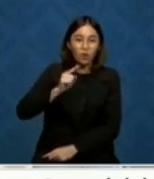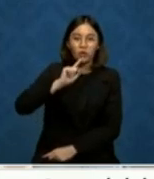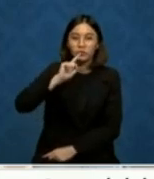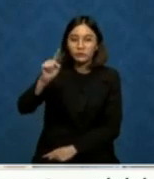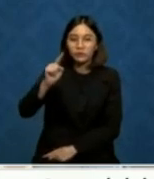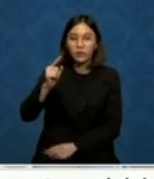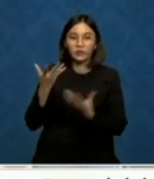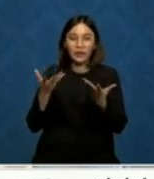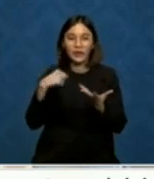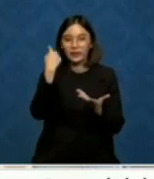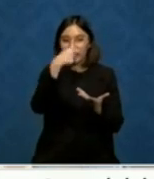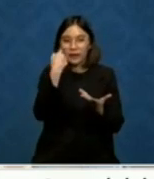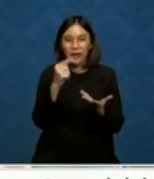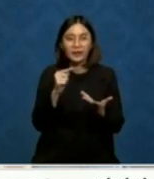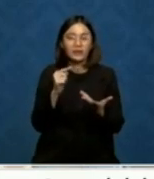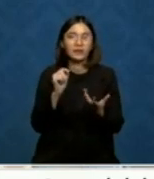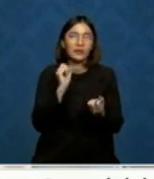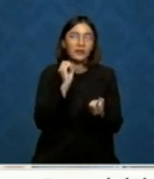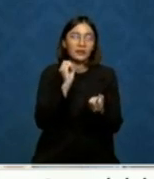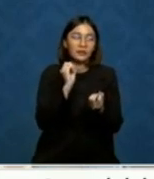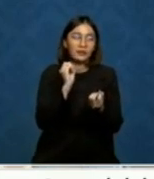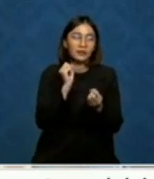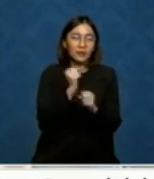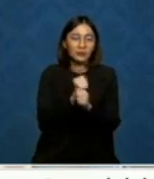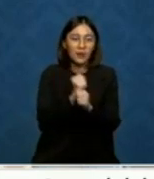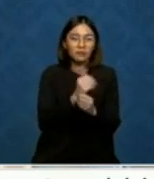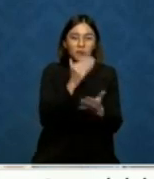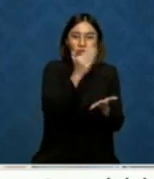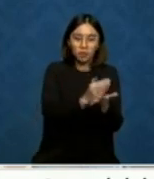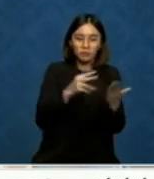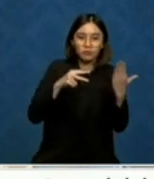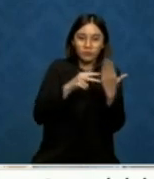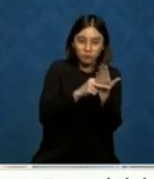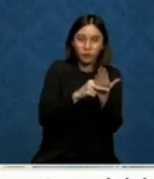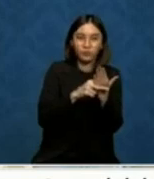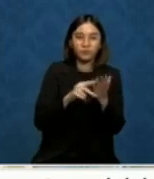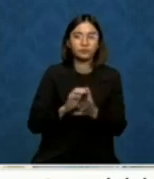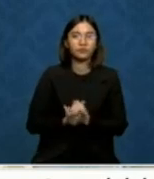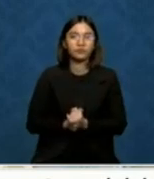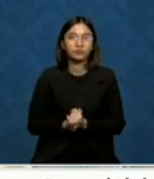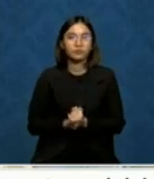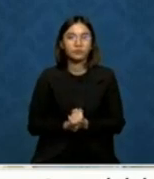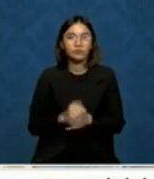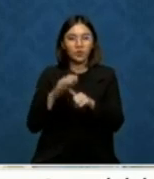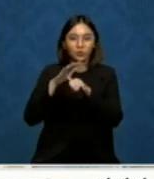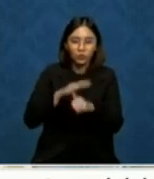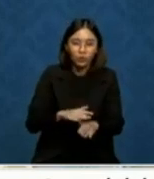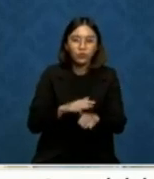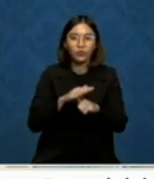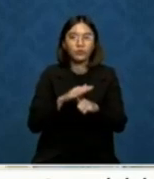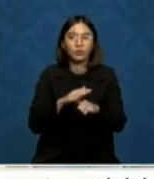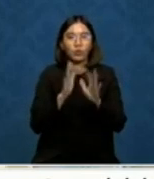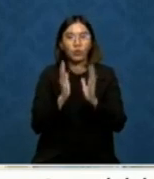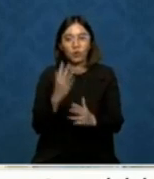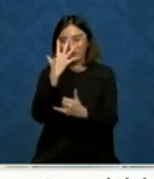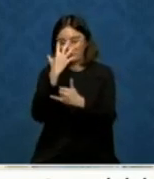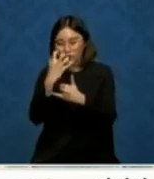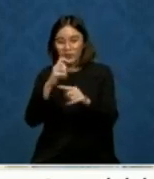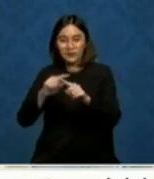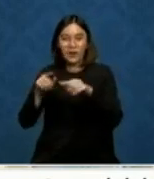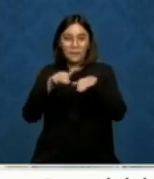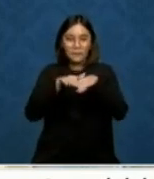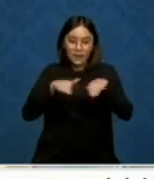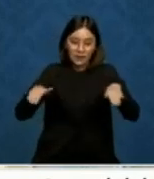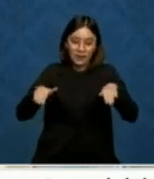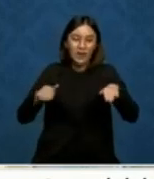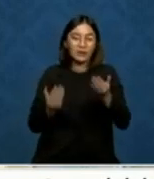ให้ผู้ที่กระทำเนี่ยนะครับหยุดการกระทำดังกล่าวนะครับที่เป็นการละเมิดผู้เสียหายได้นะครับก็เชื่อว่ามาตรการ